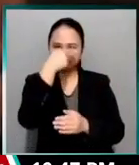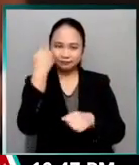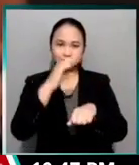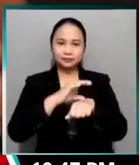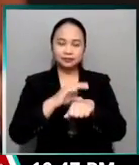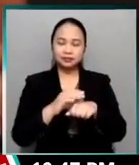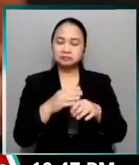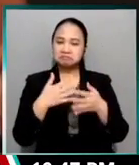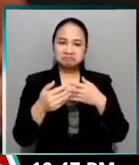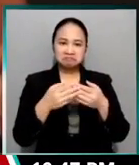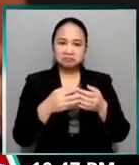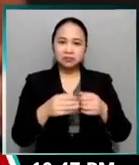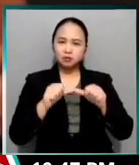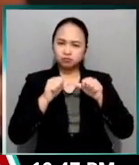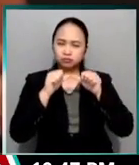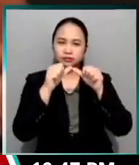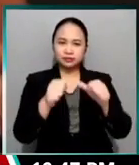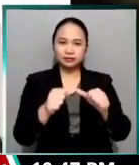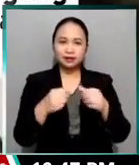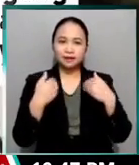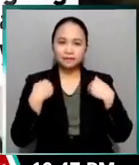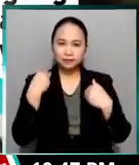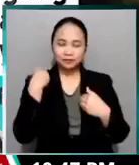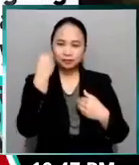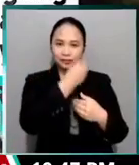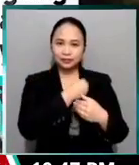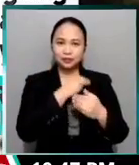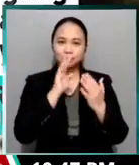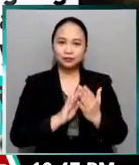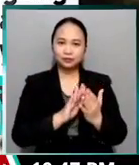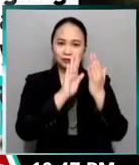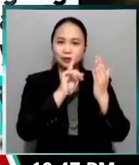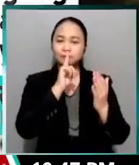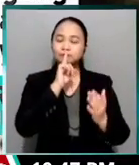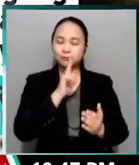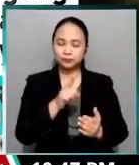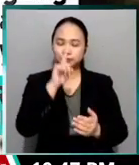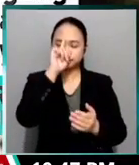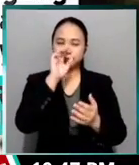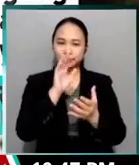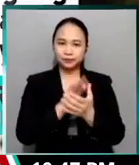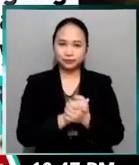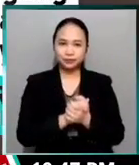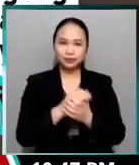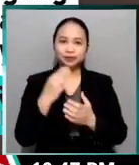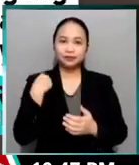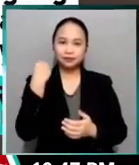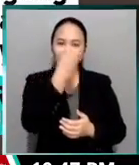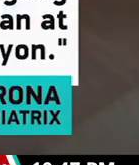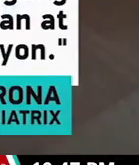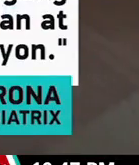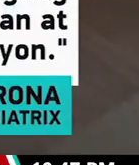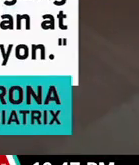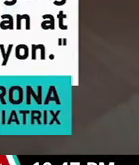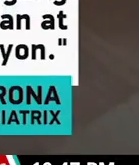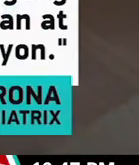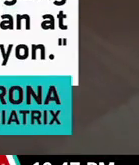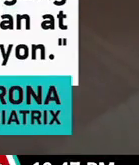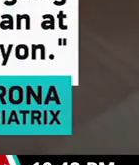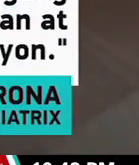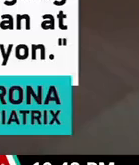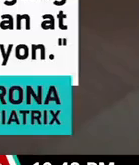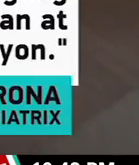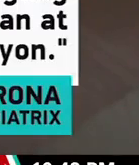saan nila'y birhen na nagpakita sa Lipa. Naniniwala po kami na dadating ang panahon kung talagang pag-aaralan ito